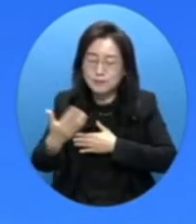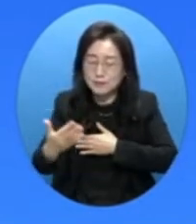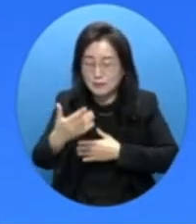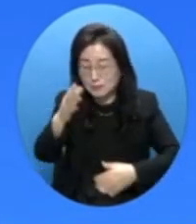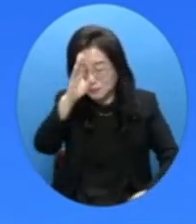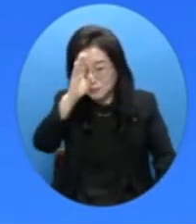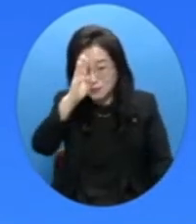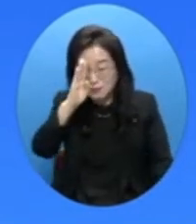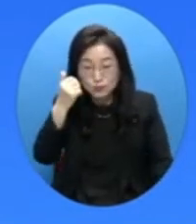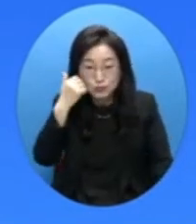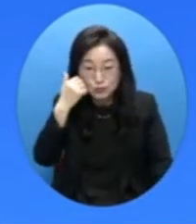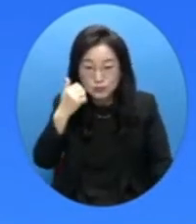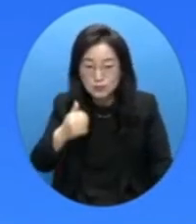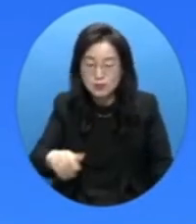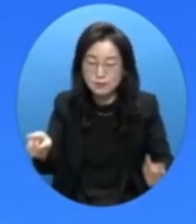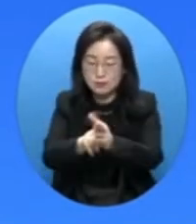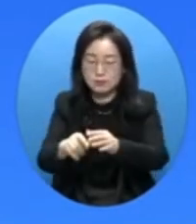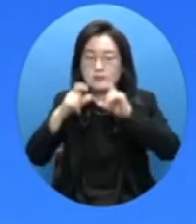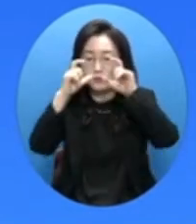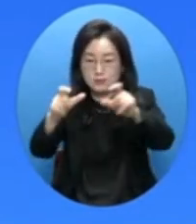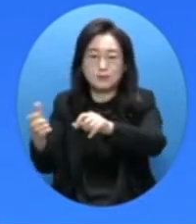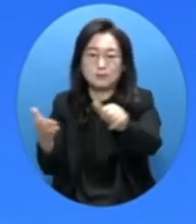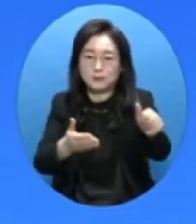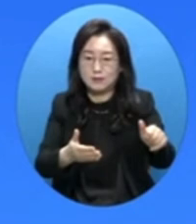병들의 눈물 계십니까 믿음으로